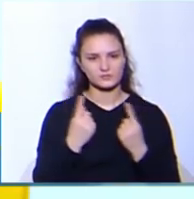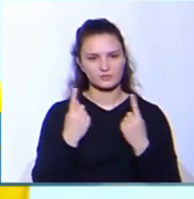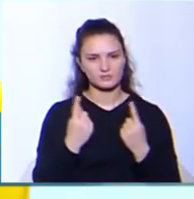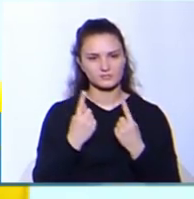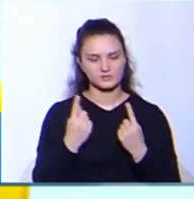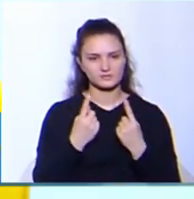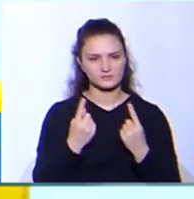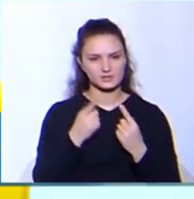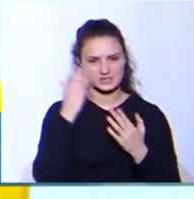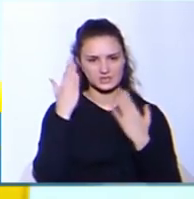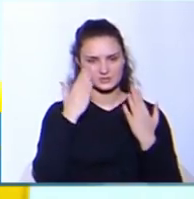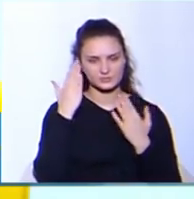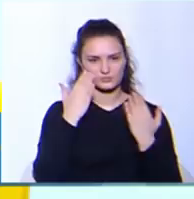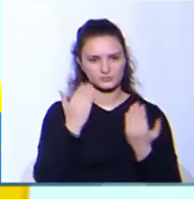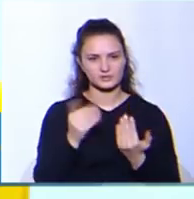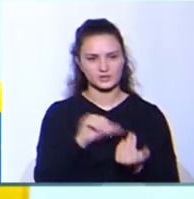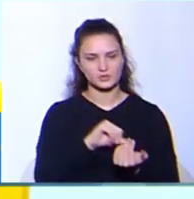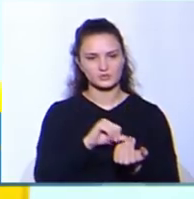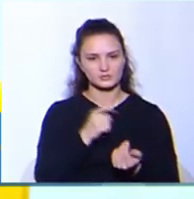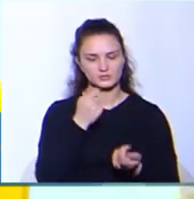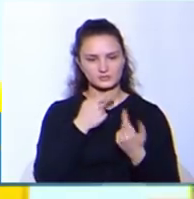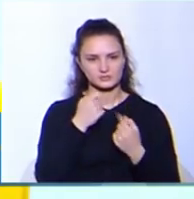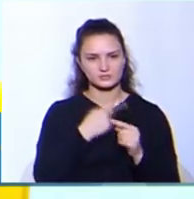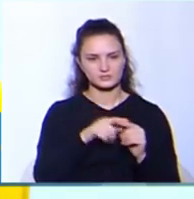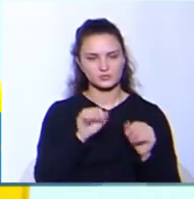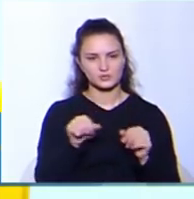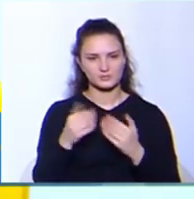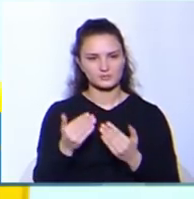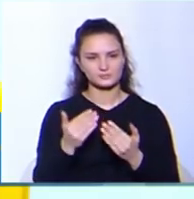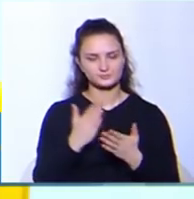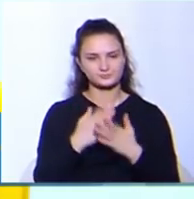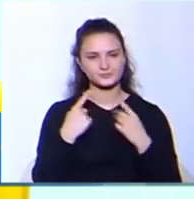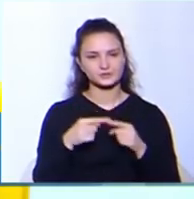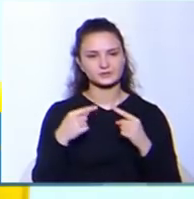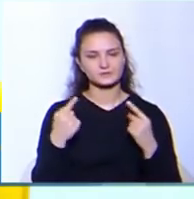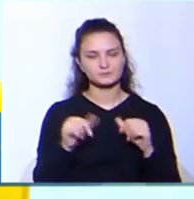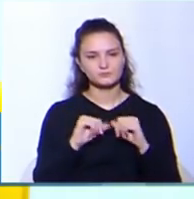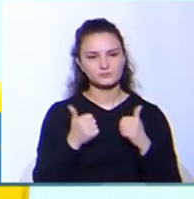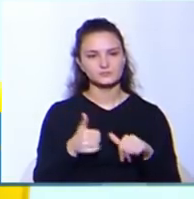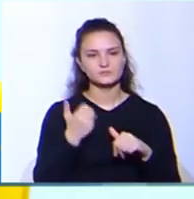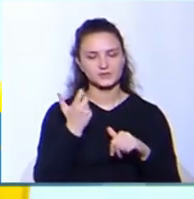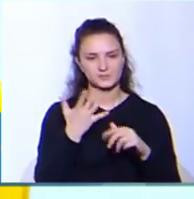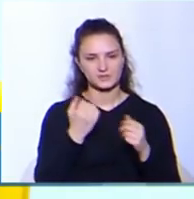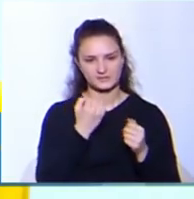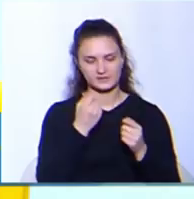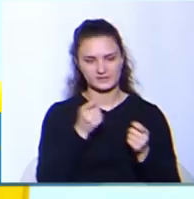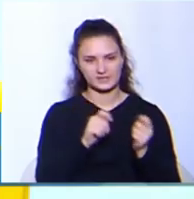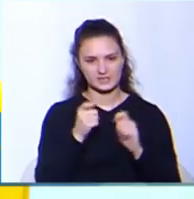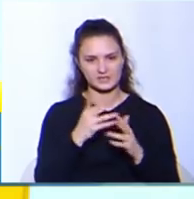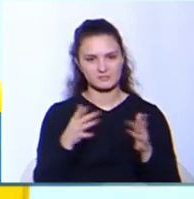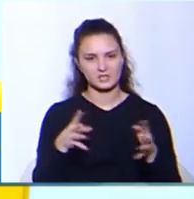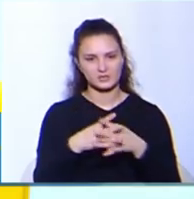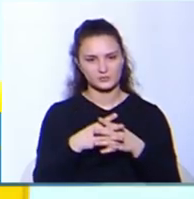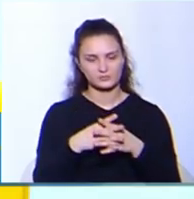ჩვეულებრივ გასართობ ეგრეთ წოდებულ ნარკოტიკულ საშუალებებში არის სხვადასხვა ტიპის რამდენიმე ნივთიერება